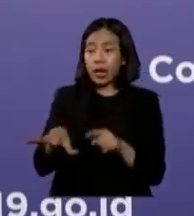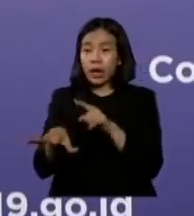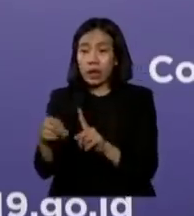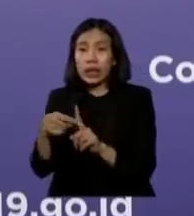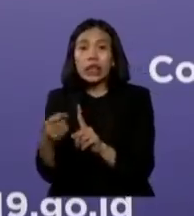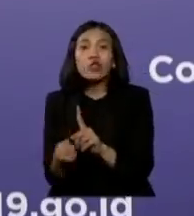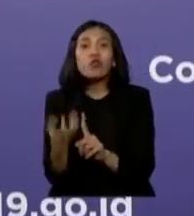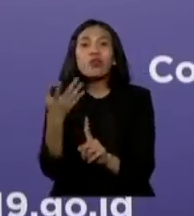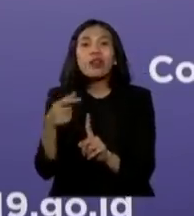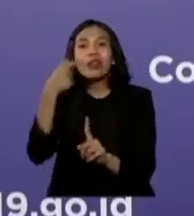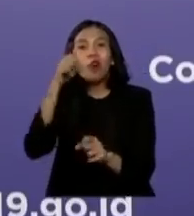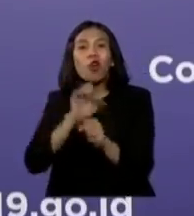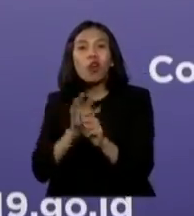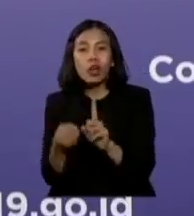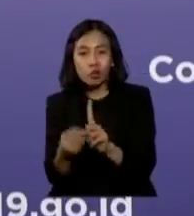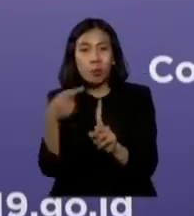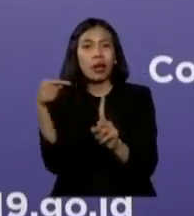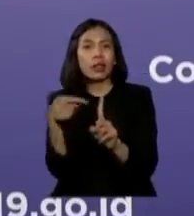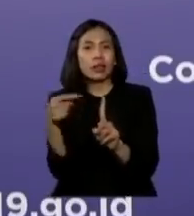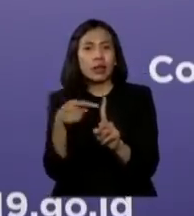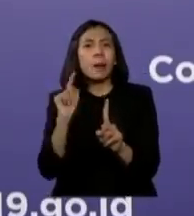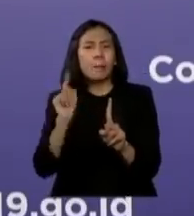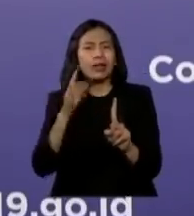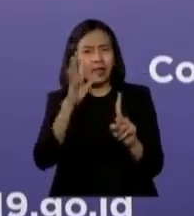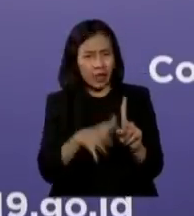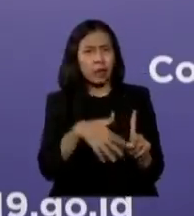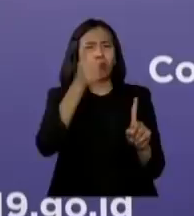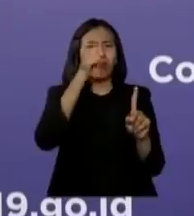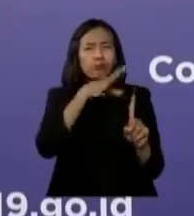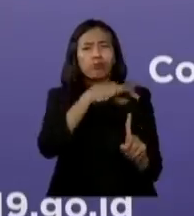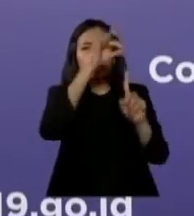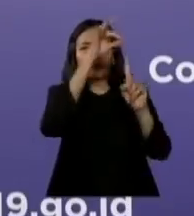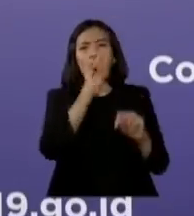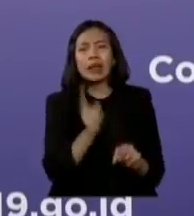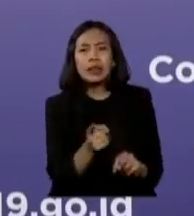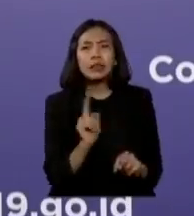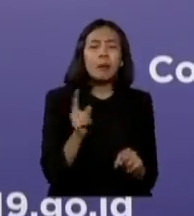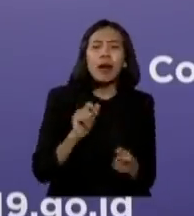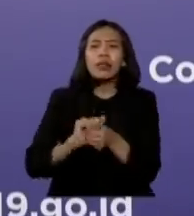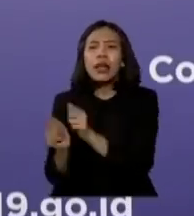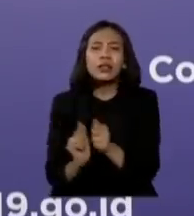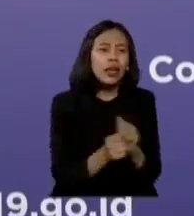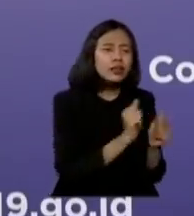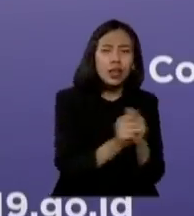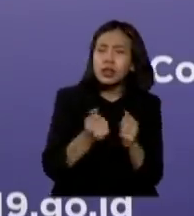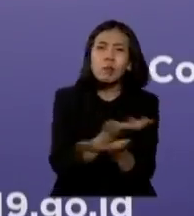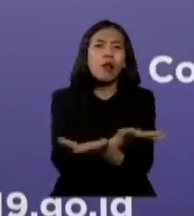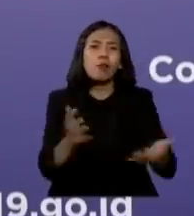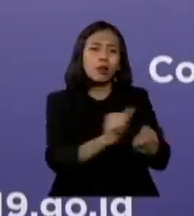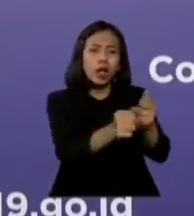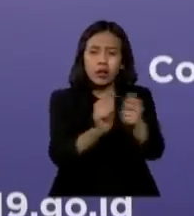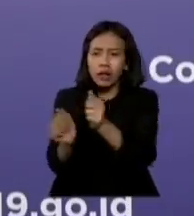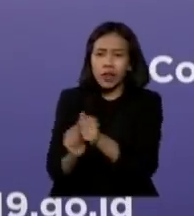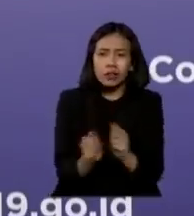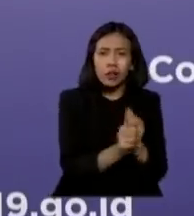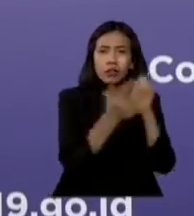sumber penularan di tengah masyarakat bisa kita temukan melalui pemeriksaan yang masif dan setelah